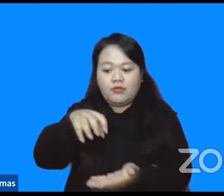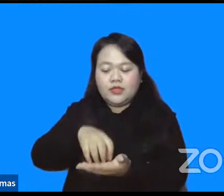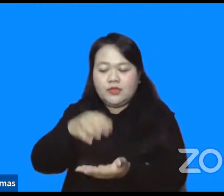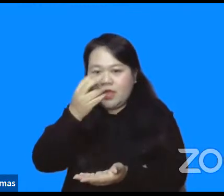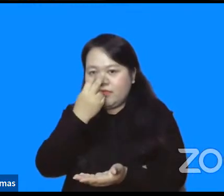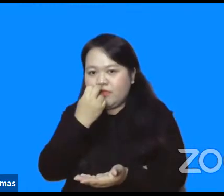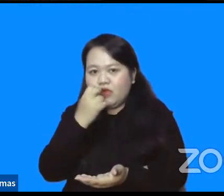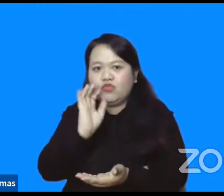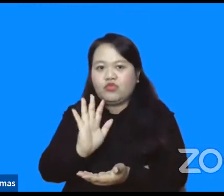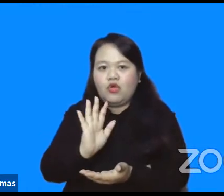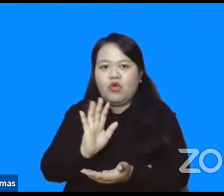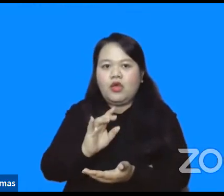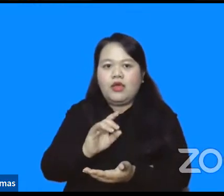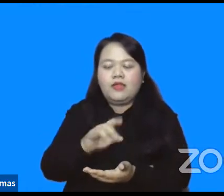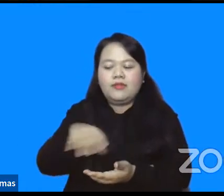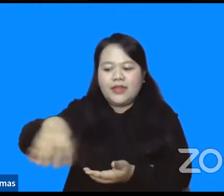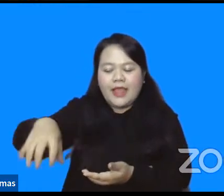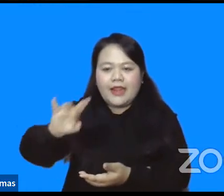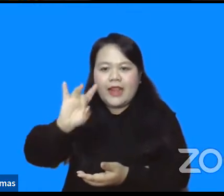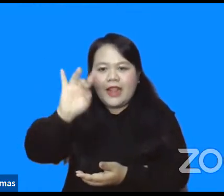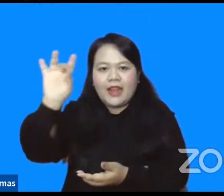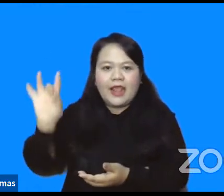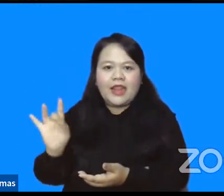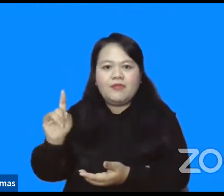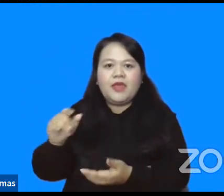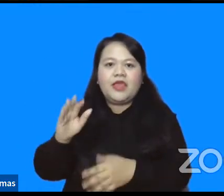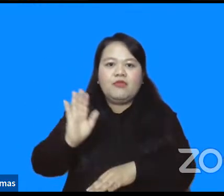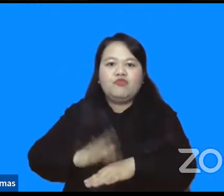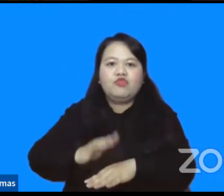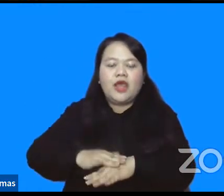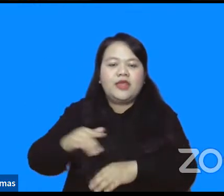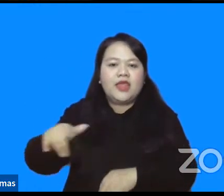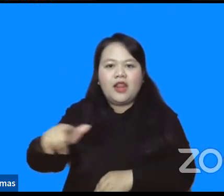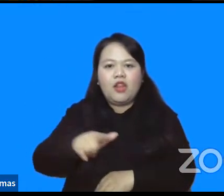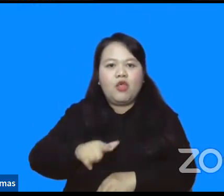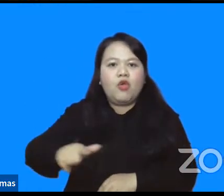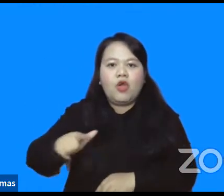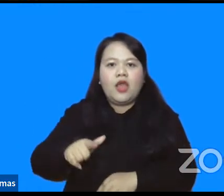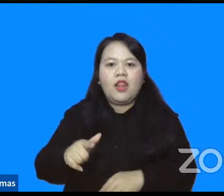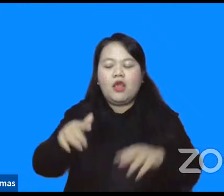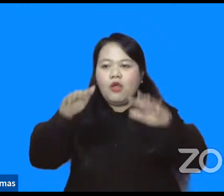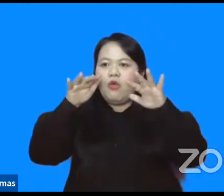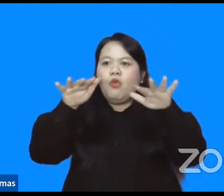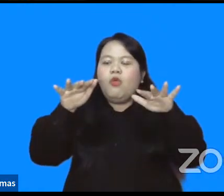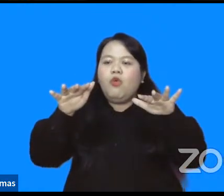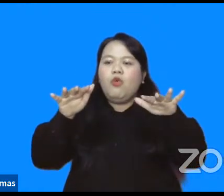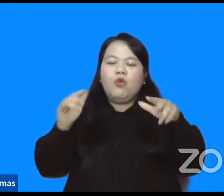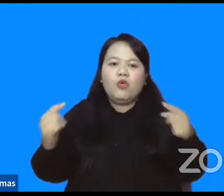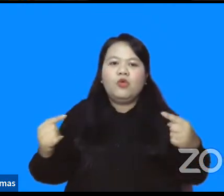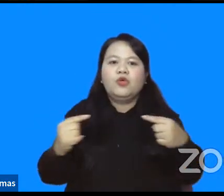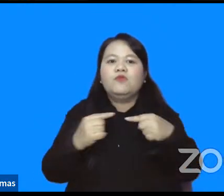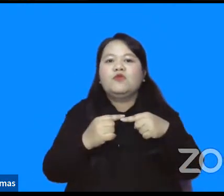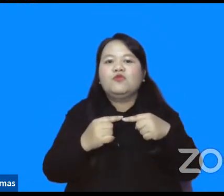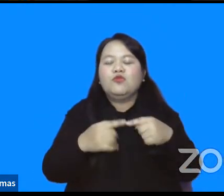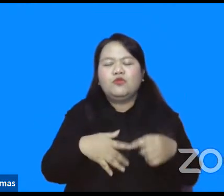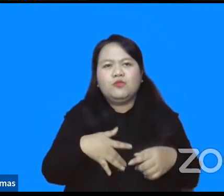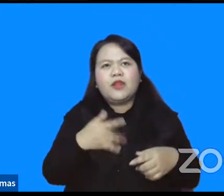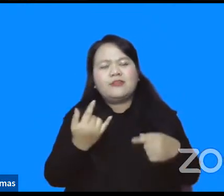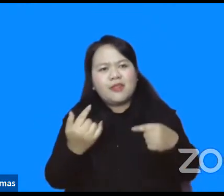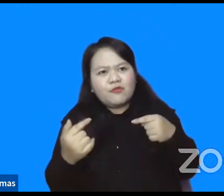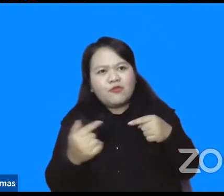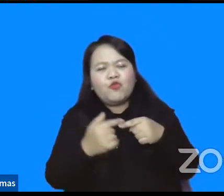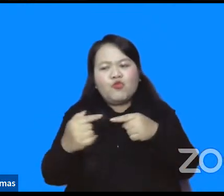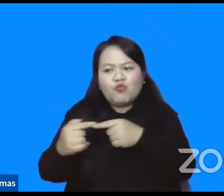ya, ada di daerah lain yang menggunakan budaya-budaya lokal, tentu penontonnya akan merasa relate gitu ya, sangat relate, jadi